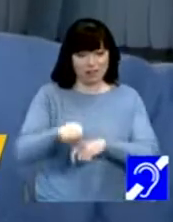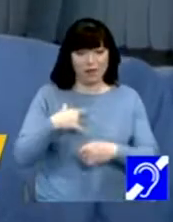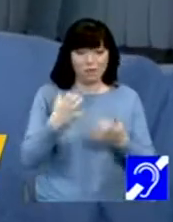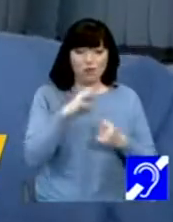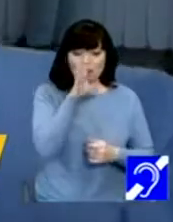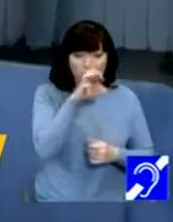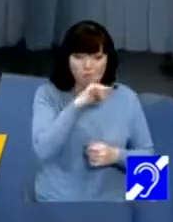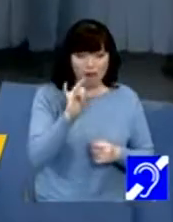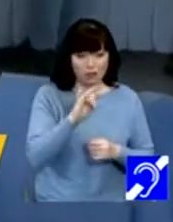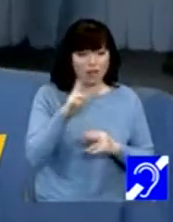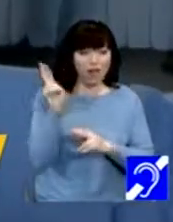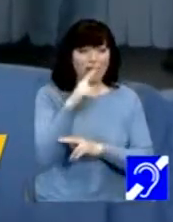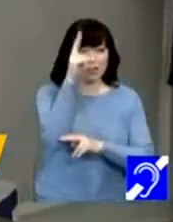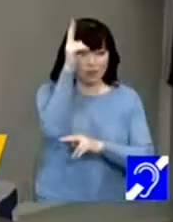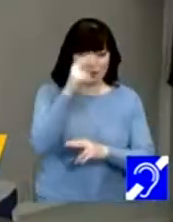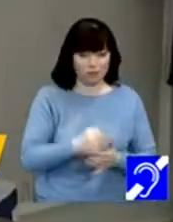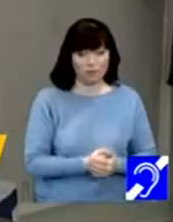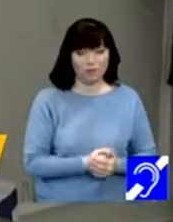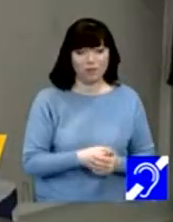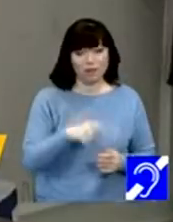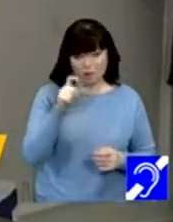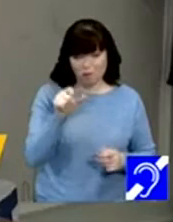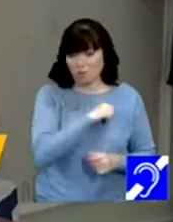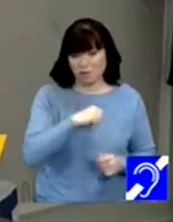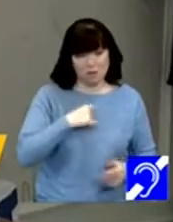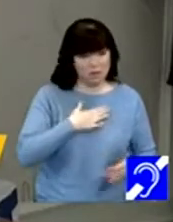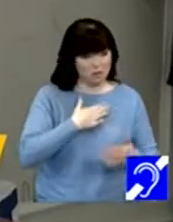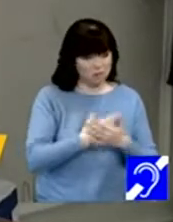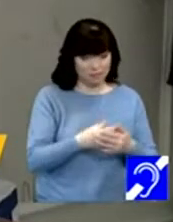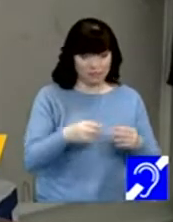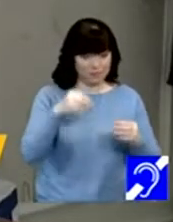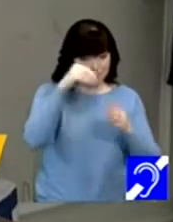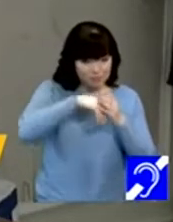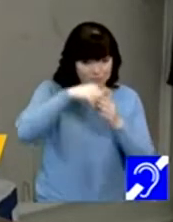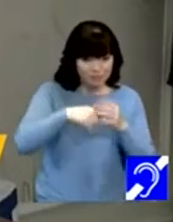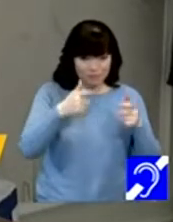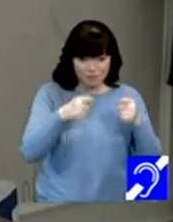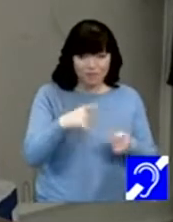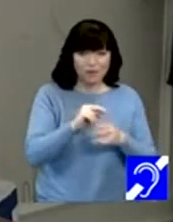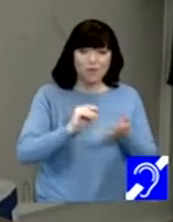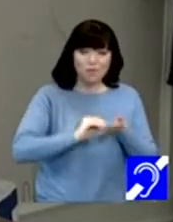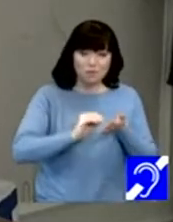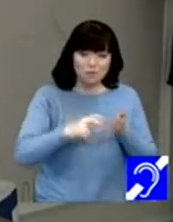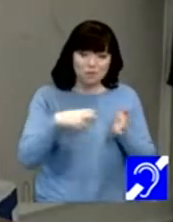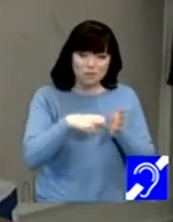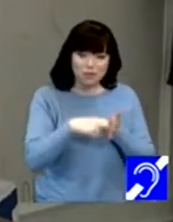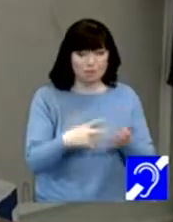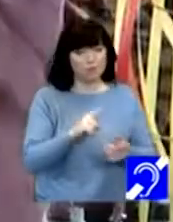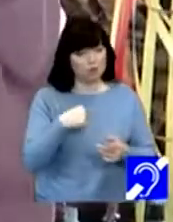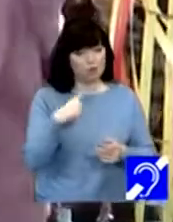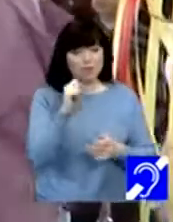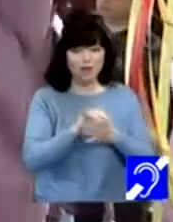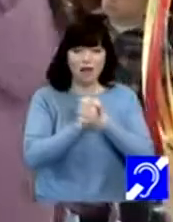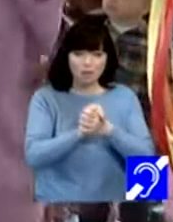ещё змея. И там ещё сок. Persoanele au făcut singuri coletele, fiindcă am găsit în colete și scrisori ele cu suntem pentru